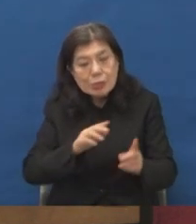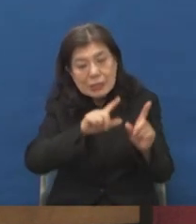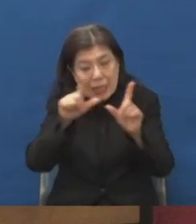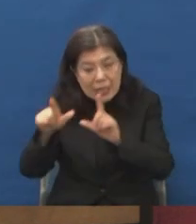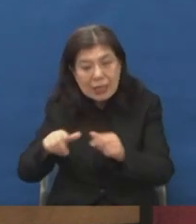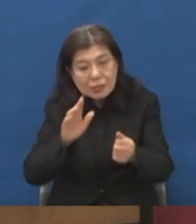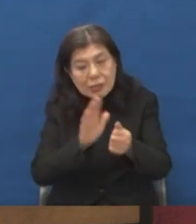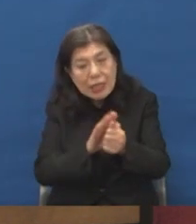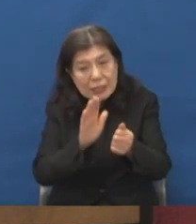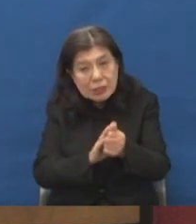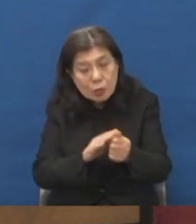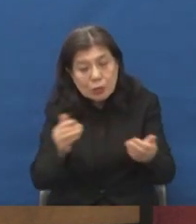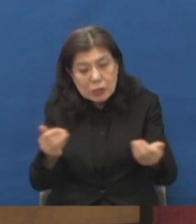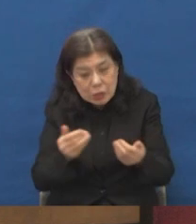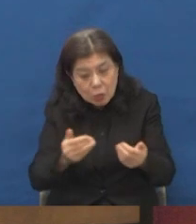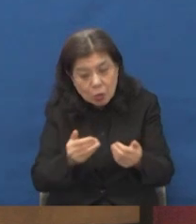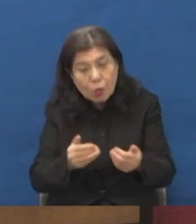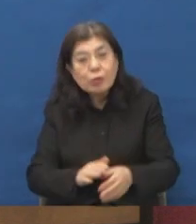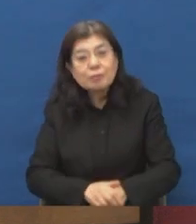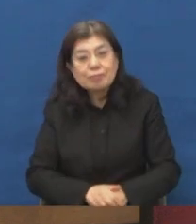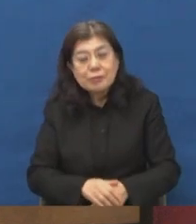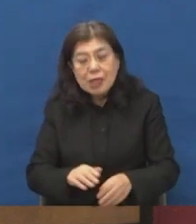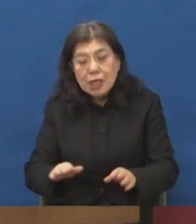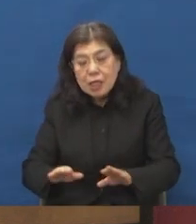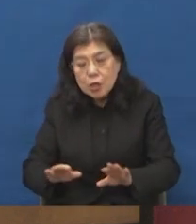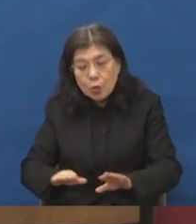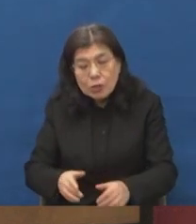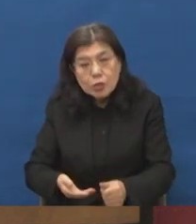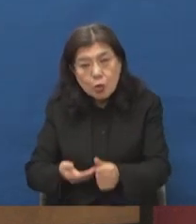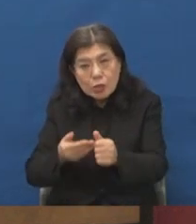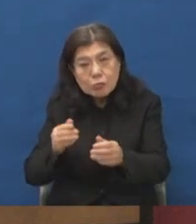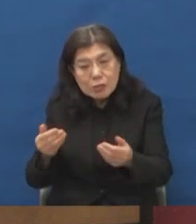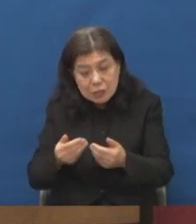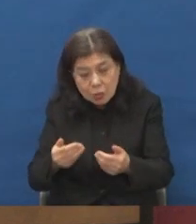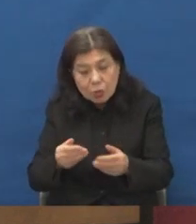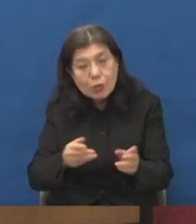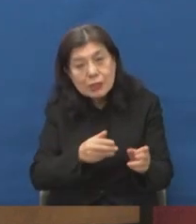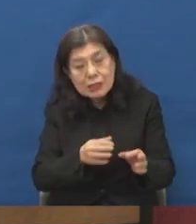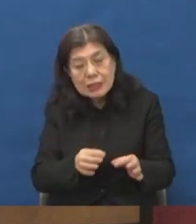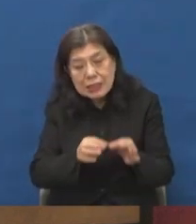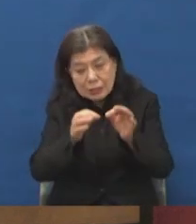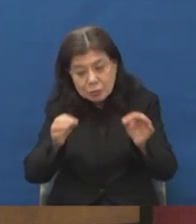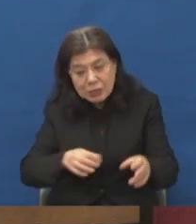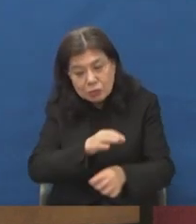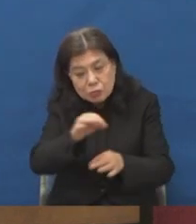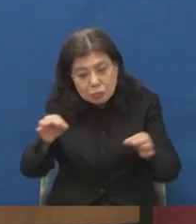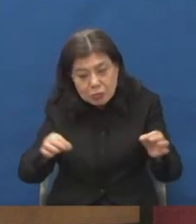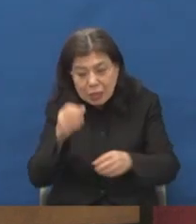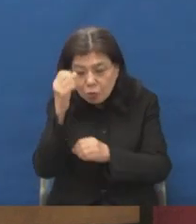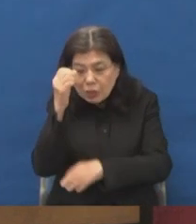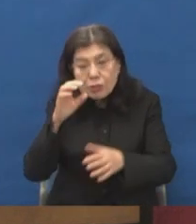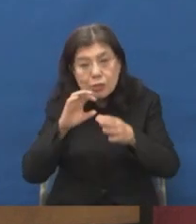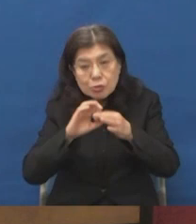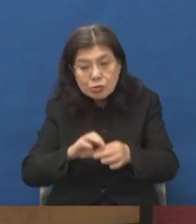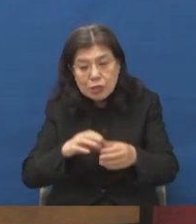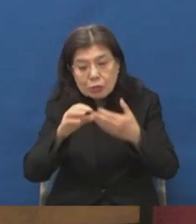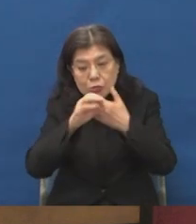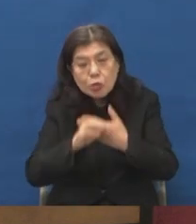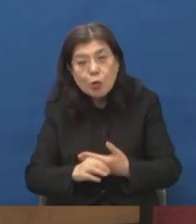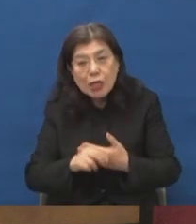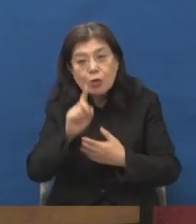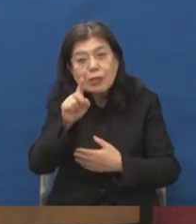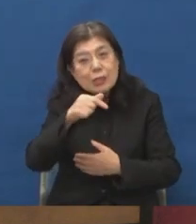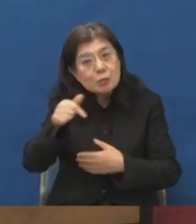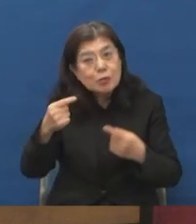規模住居型児童養育事業の設備及び運営の基準等に関する条例の一部改正